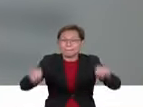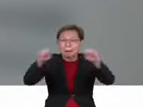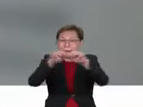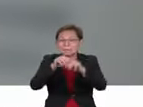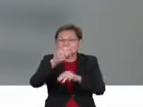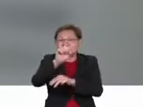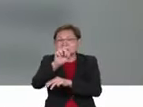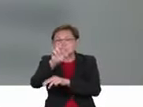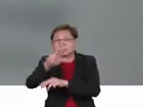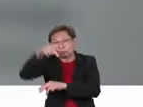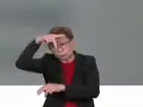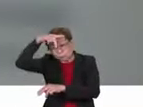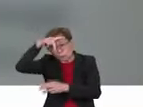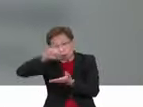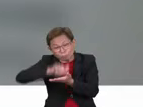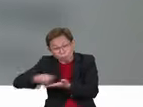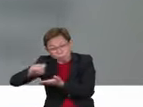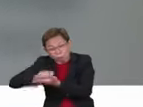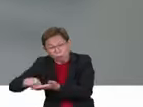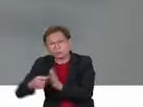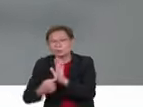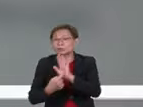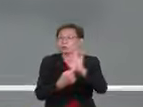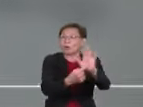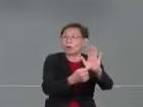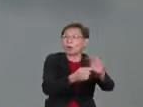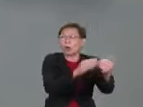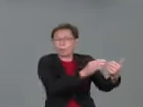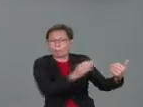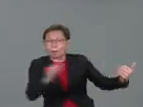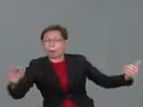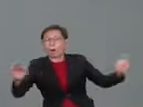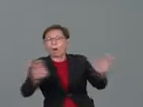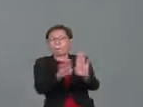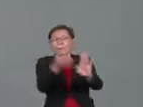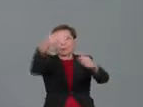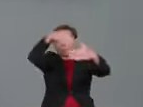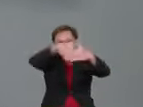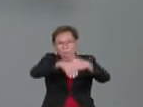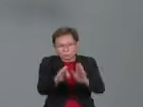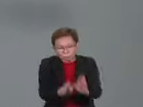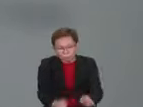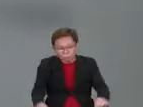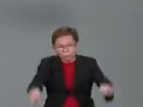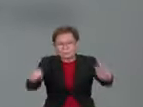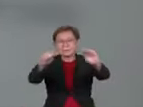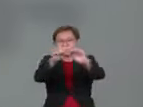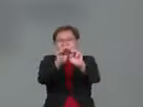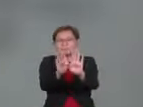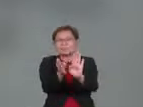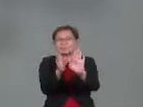Putra, hasil karya yang dihasilkan beliau dipamerkan di sepanjang pintu masuk masjid berkenaan.